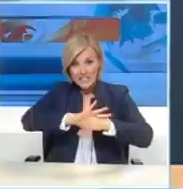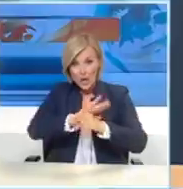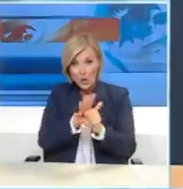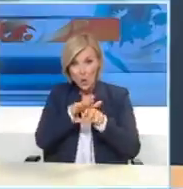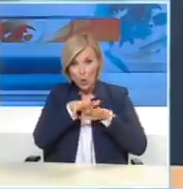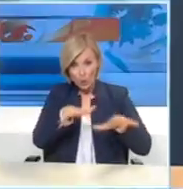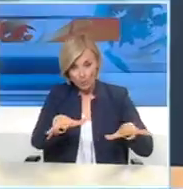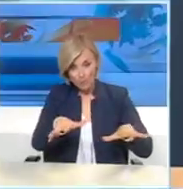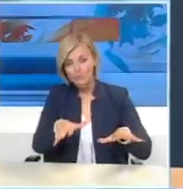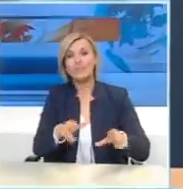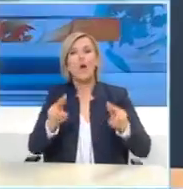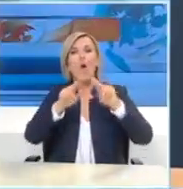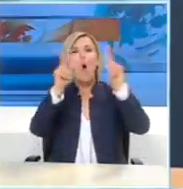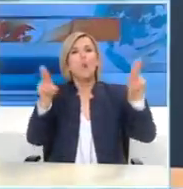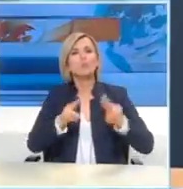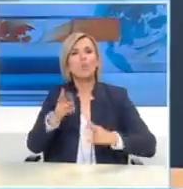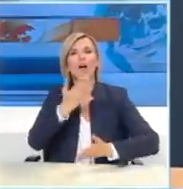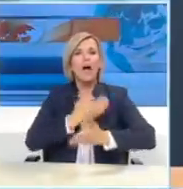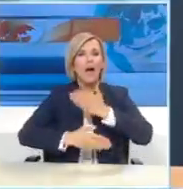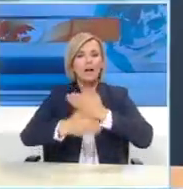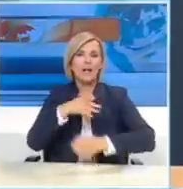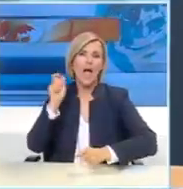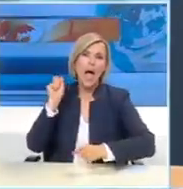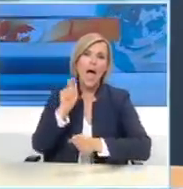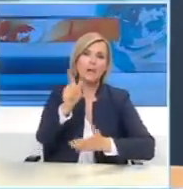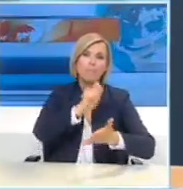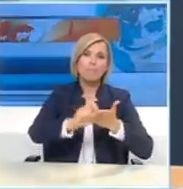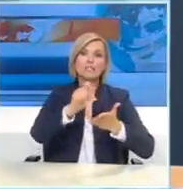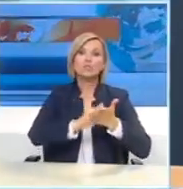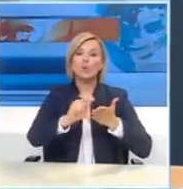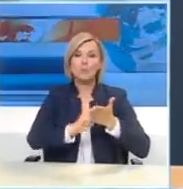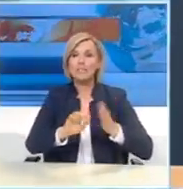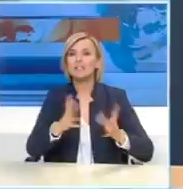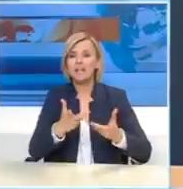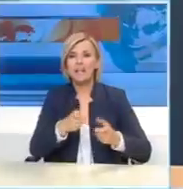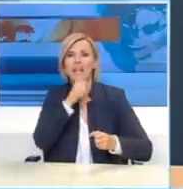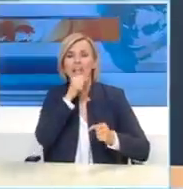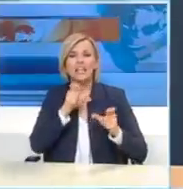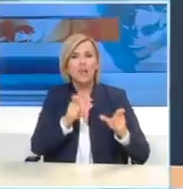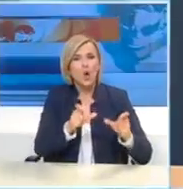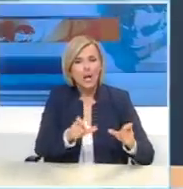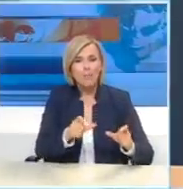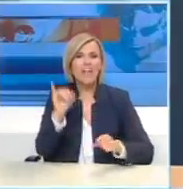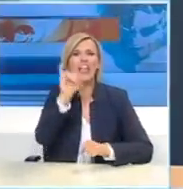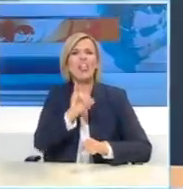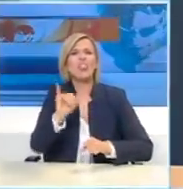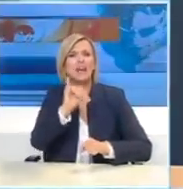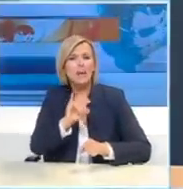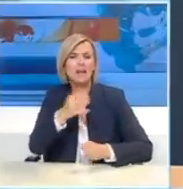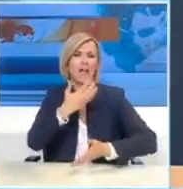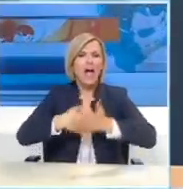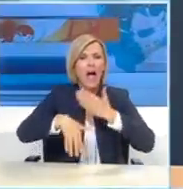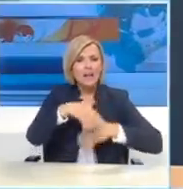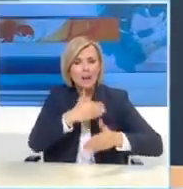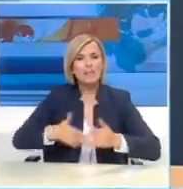Συνομοσπονδία Ατόμων με Αναπηρία στέλνει επιστολές εφιστώντας την προσοχή στις δομές κλειστής φροντίδας, μονάδες χρονίως πασχόντων, μονάδες